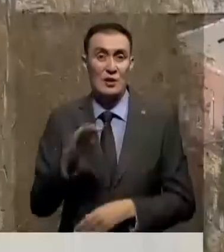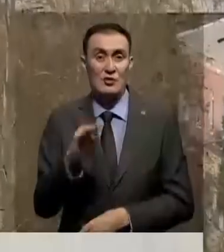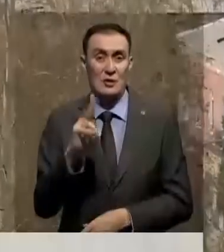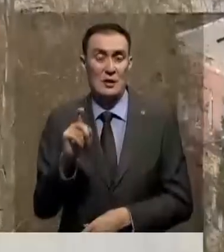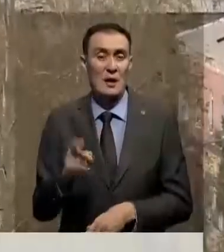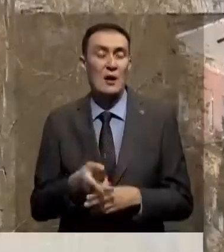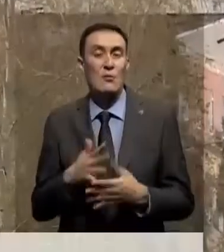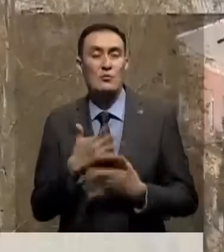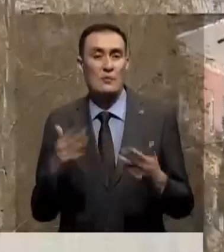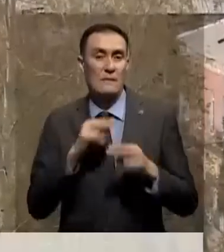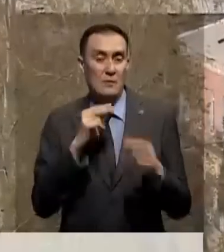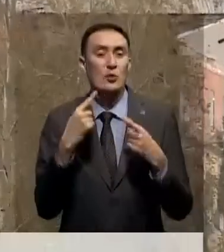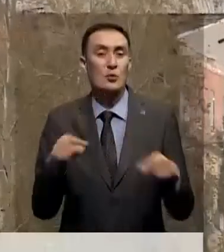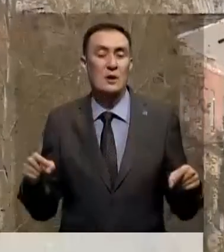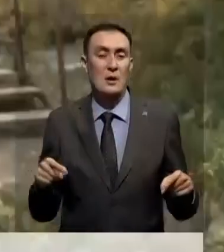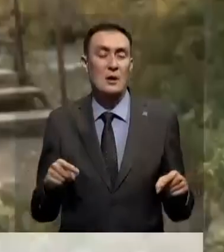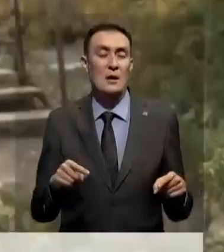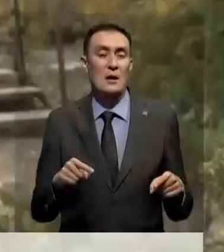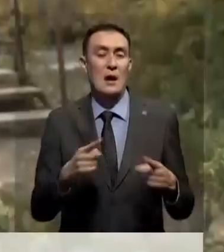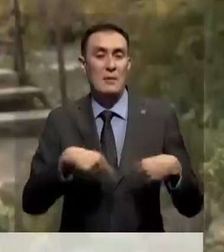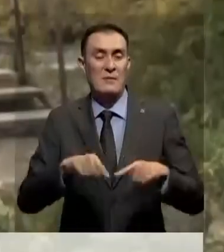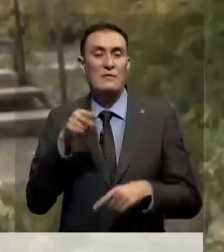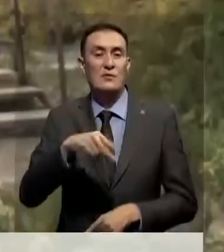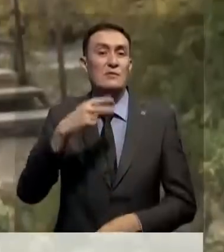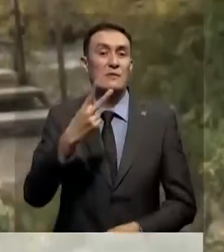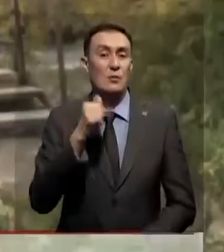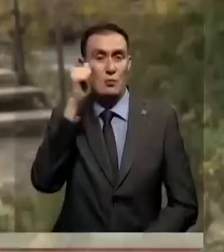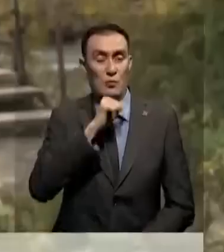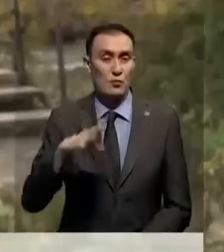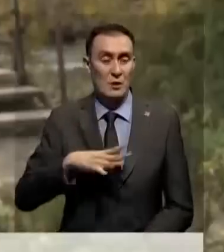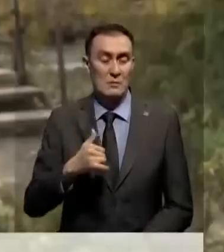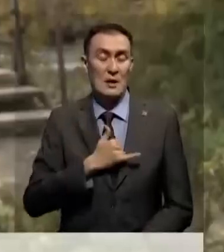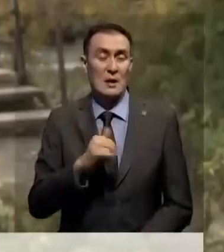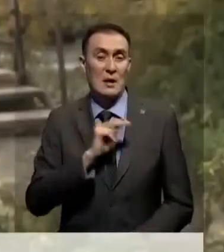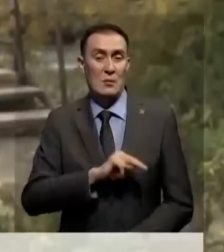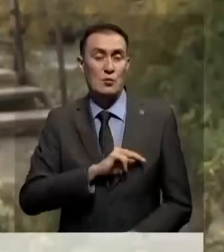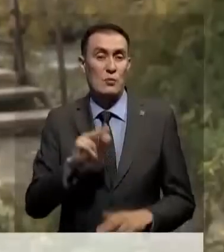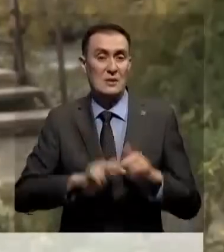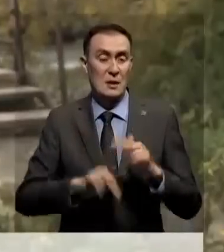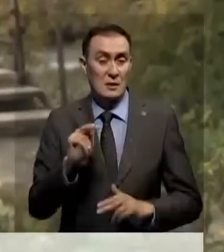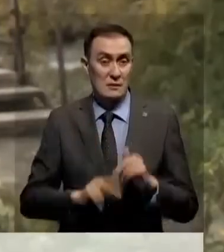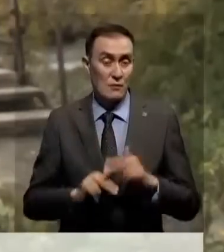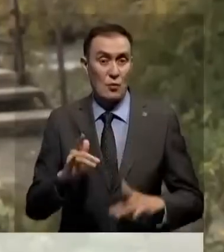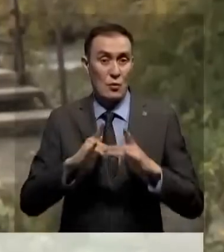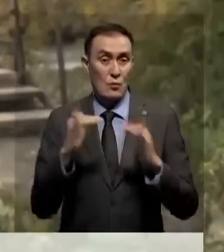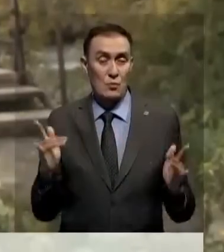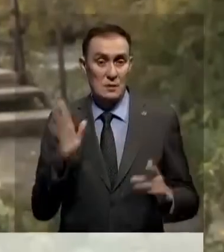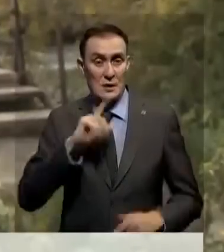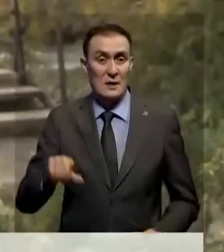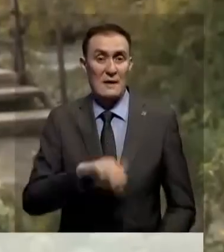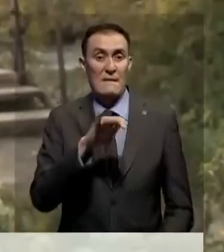намерены сосредоточиться на других объектах. В 2022 году у нас проведены работы по строительству моста через